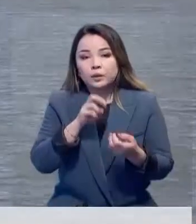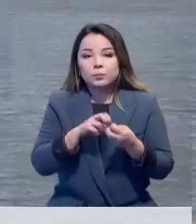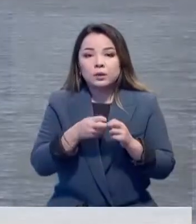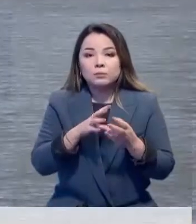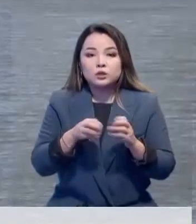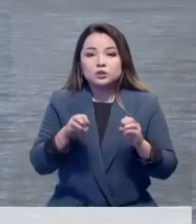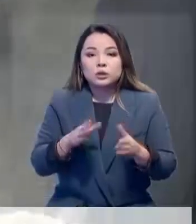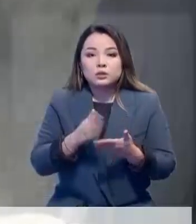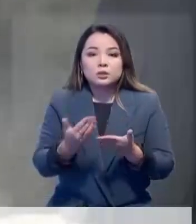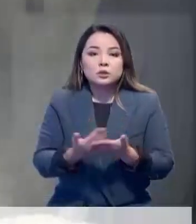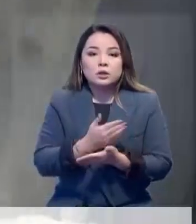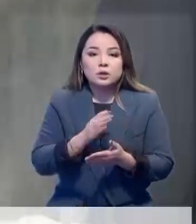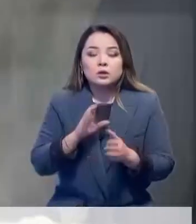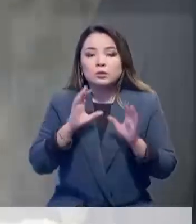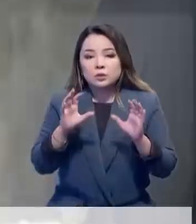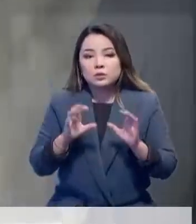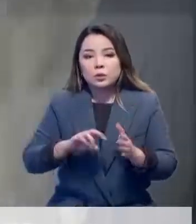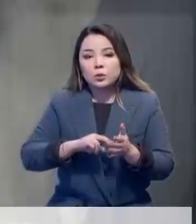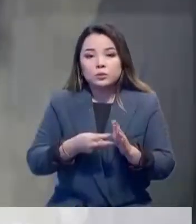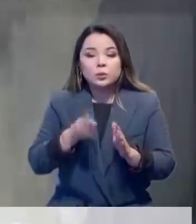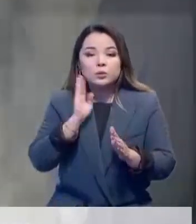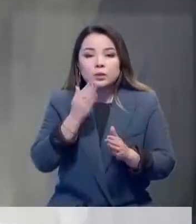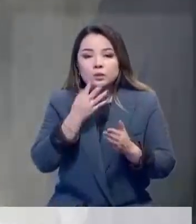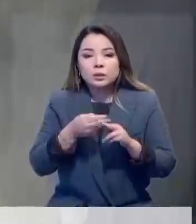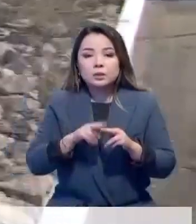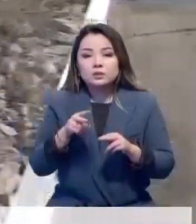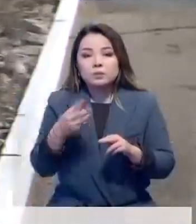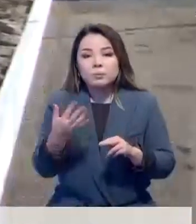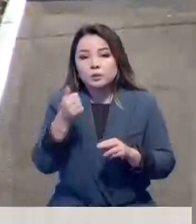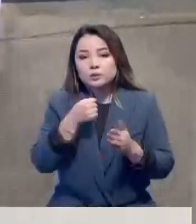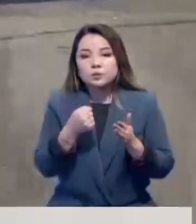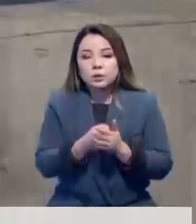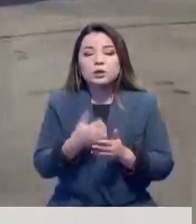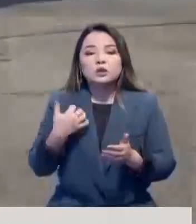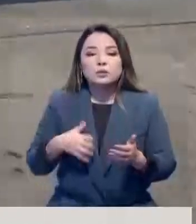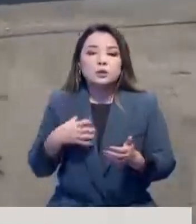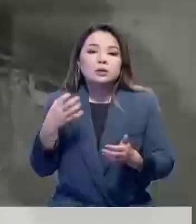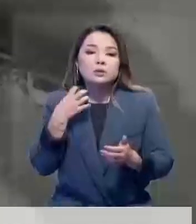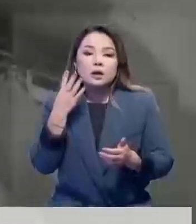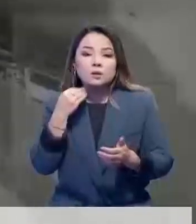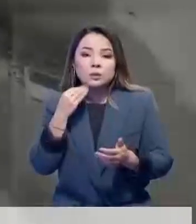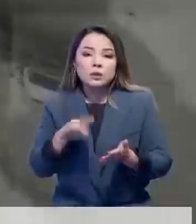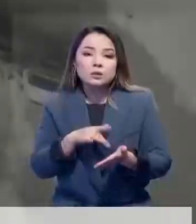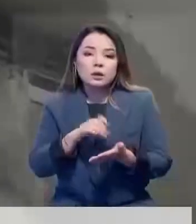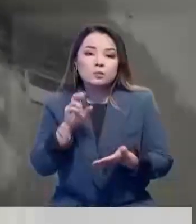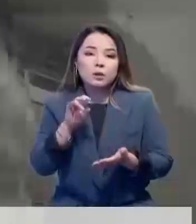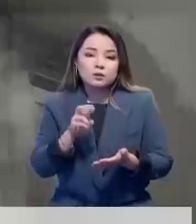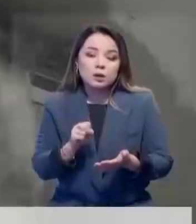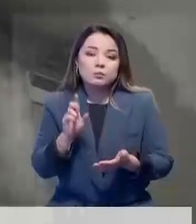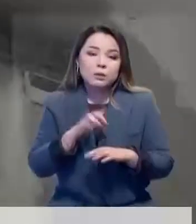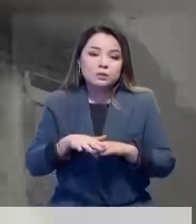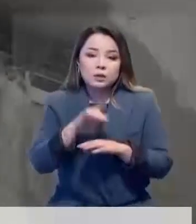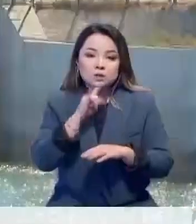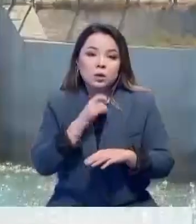проблемаларды шешетін жаңа су кодексінің жобасы әзірленді. Енді 2025 жылға дейін Жамбыл, Қызылорда, Алматы, Ақмола және Батыс